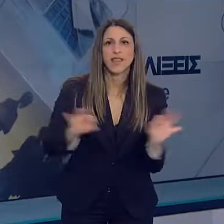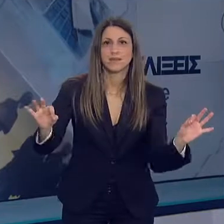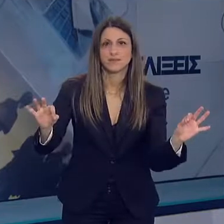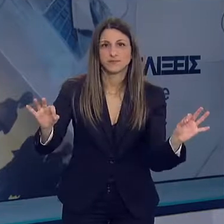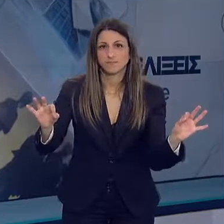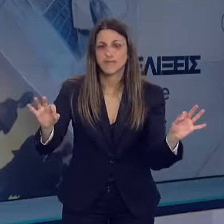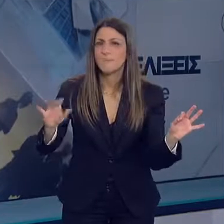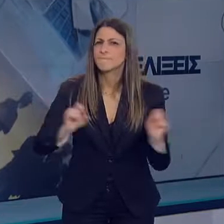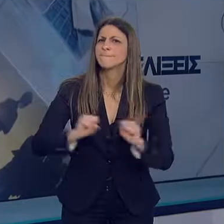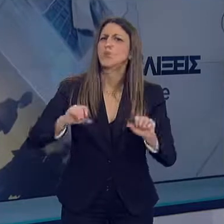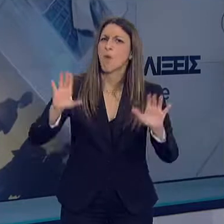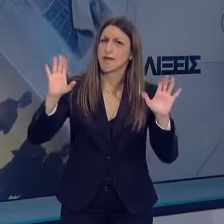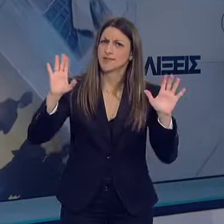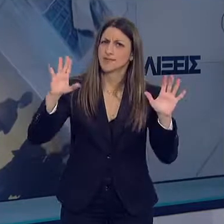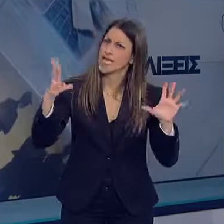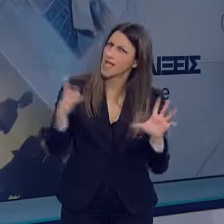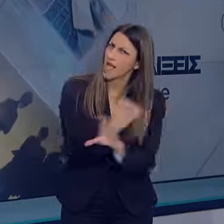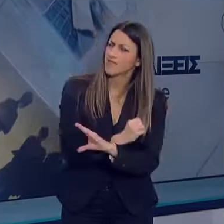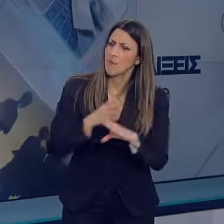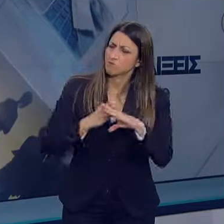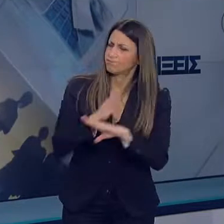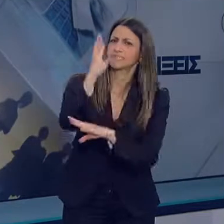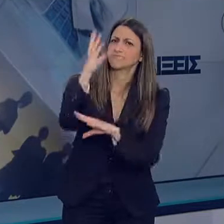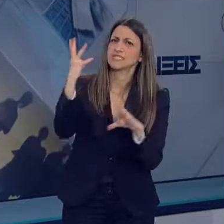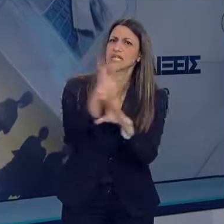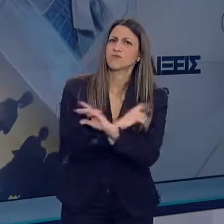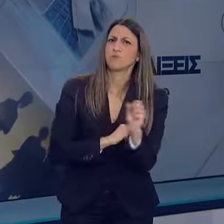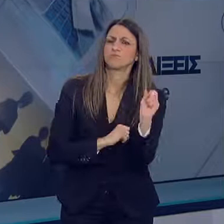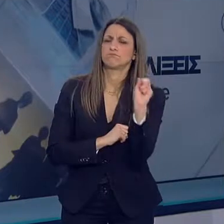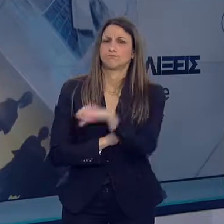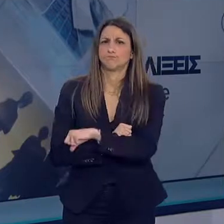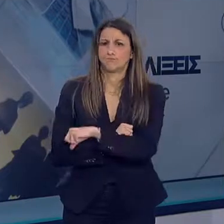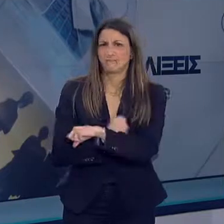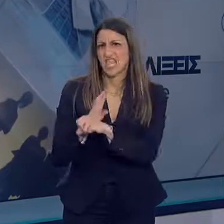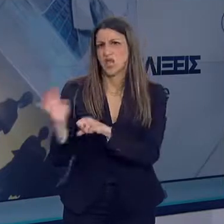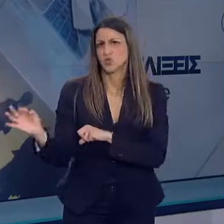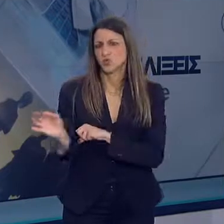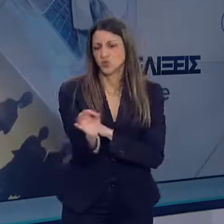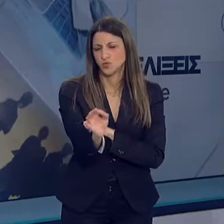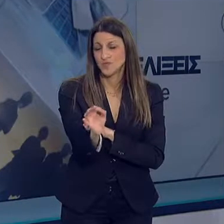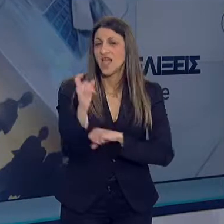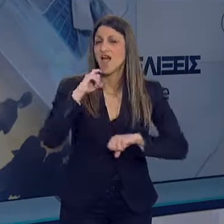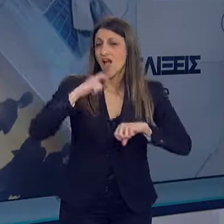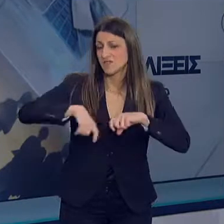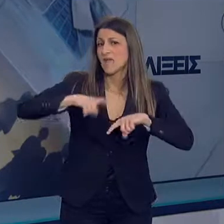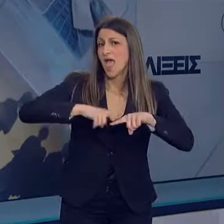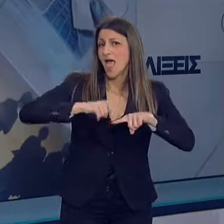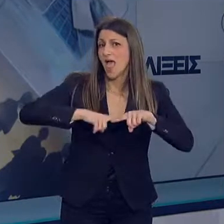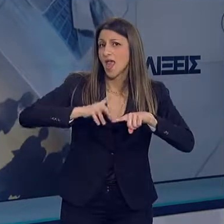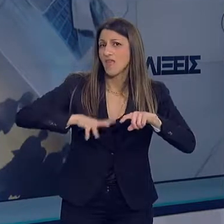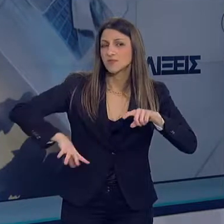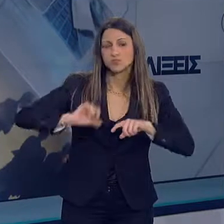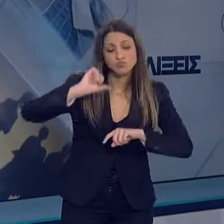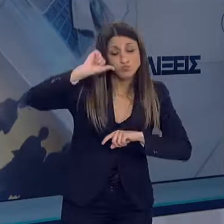που περνάμε. Θα το ξεπεράσουμε, θα το νικήσουμε. Νομίζω σαν χώρα δίνουμε αυτή τη στιγμή το παράδειγμα σε όλο τον